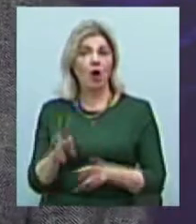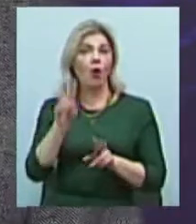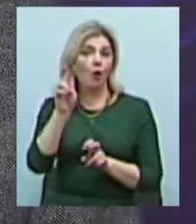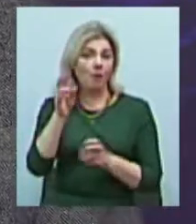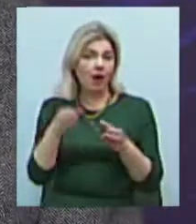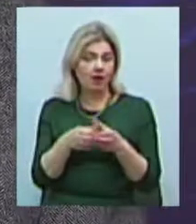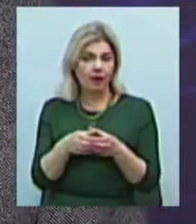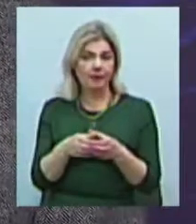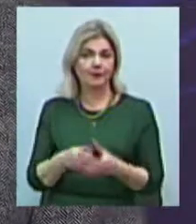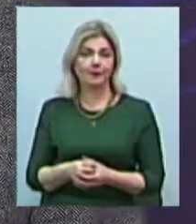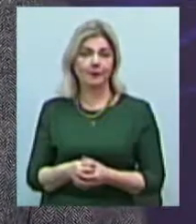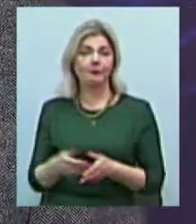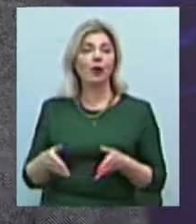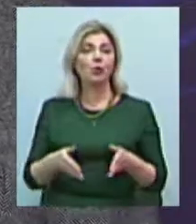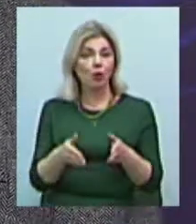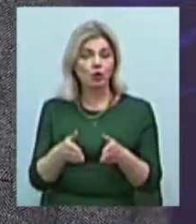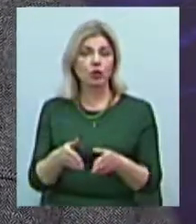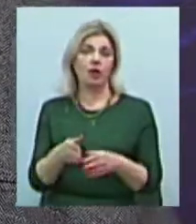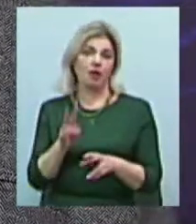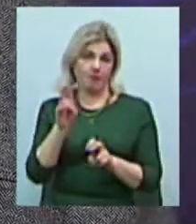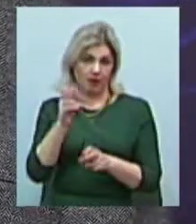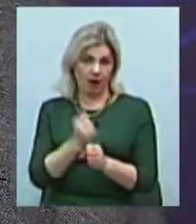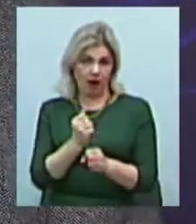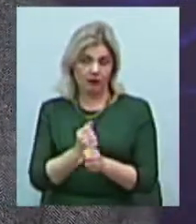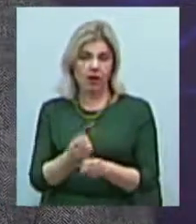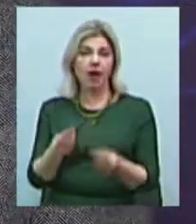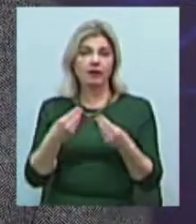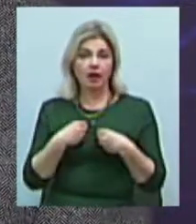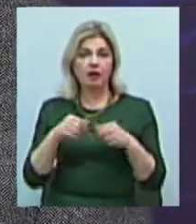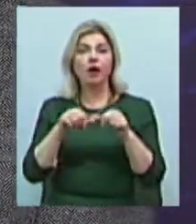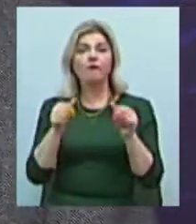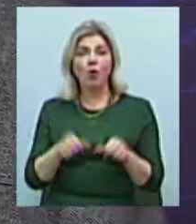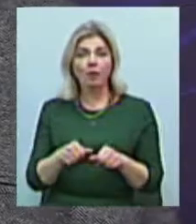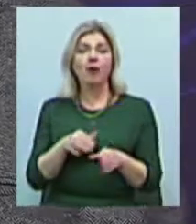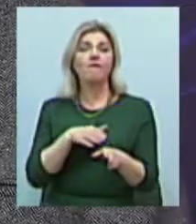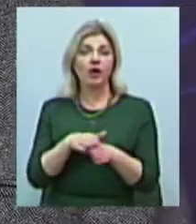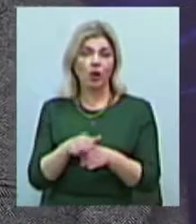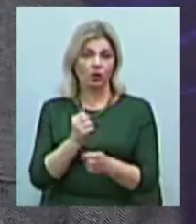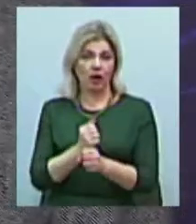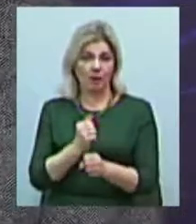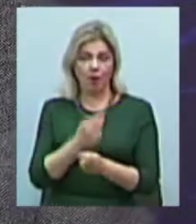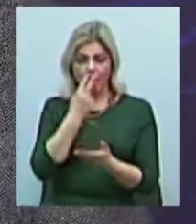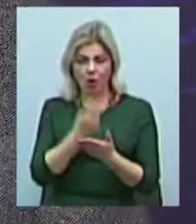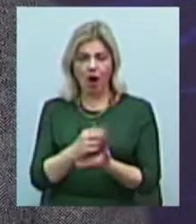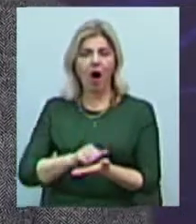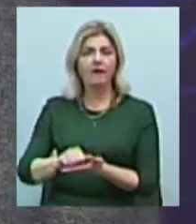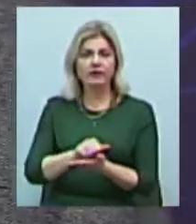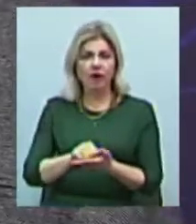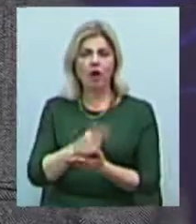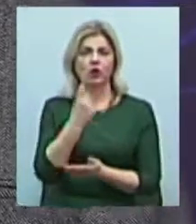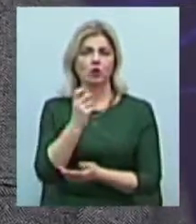Компанія дорожня, підрядна, подає мені форми виконаних робіт. Показують, що вони везли асфальт там 100